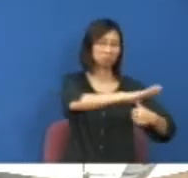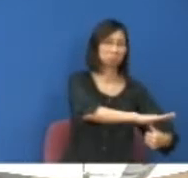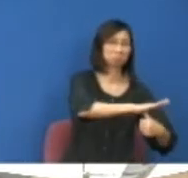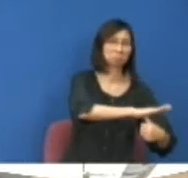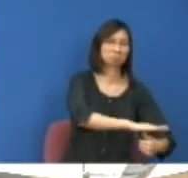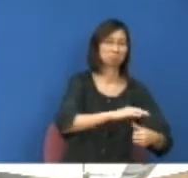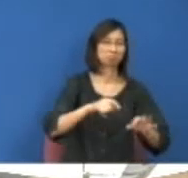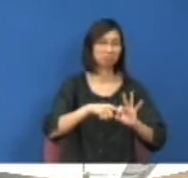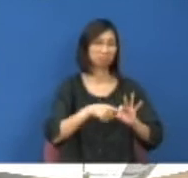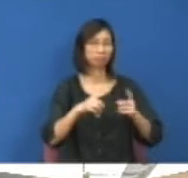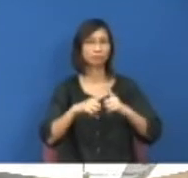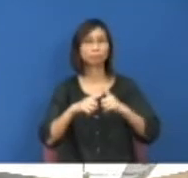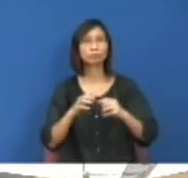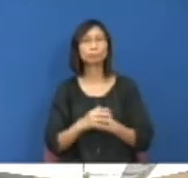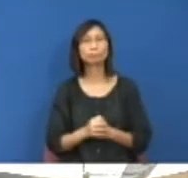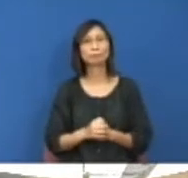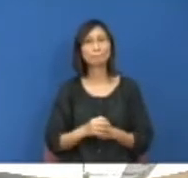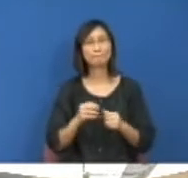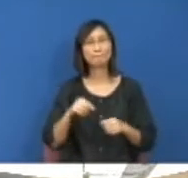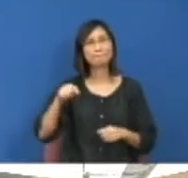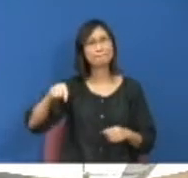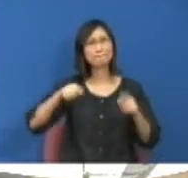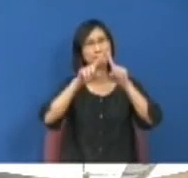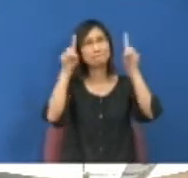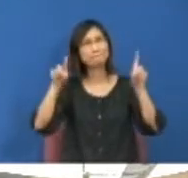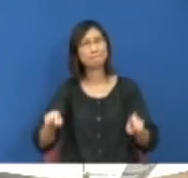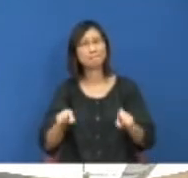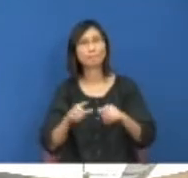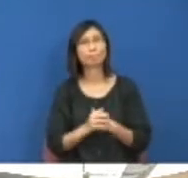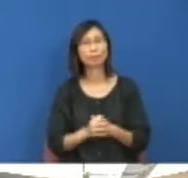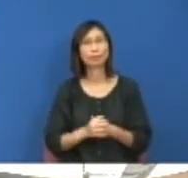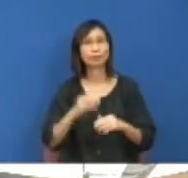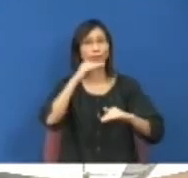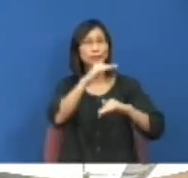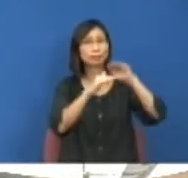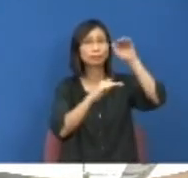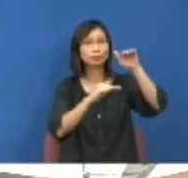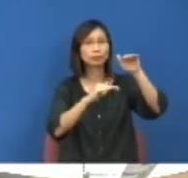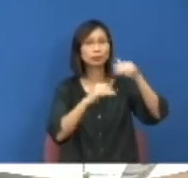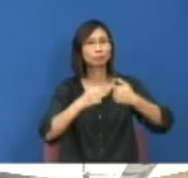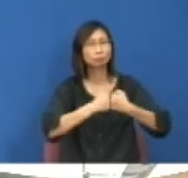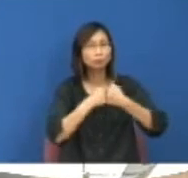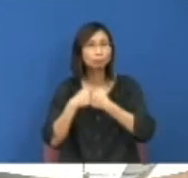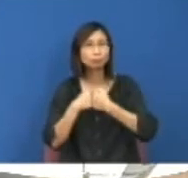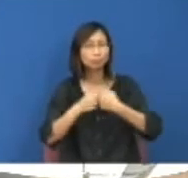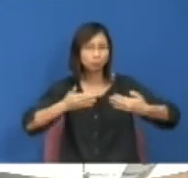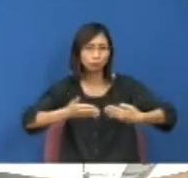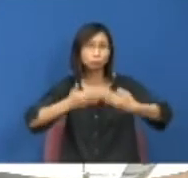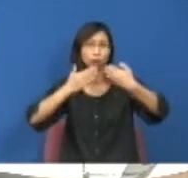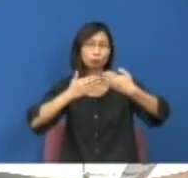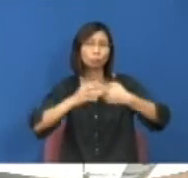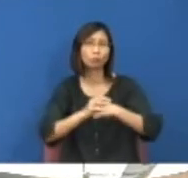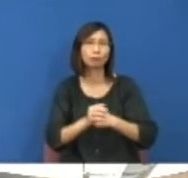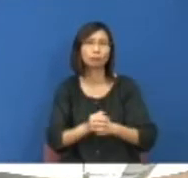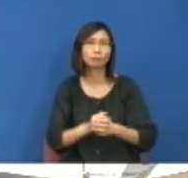實喺呢個問題上面就係、是，即係如果你講階級鬥爭、階級嘅對立咧，係